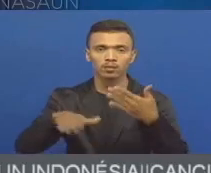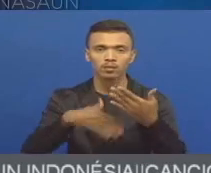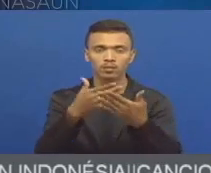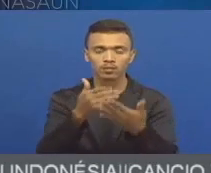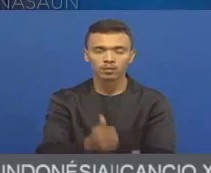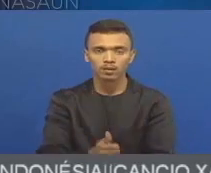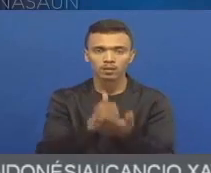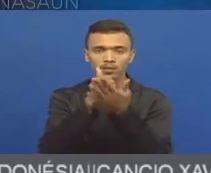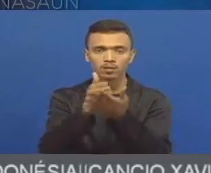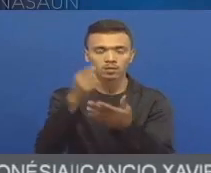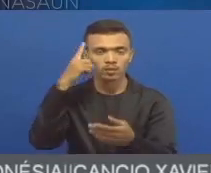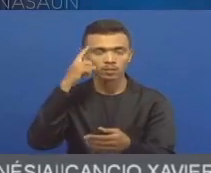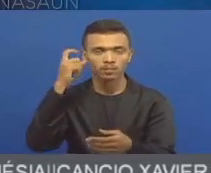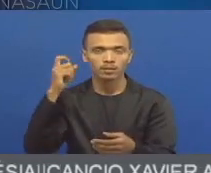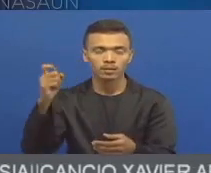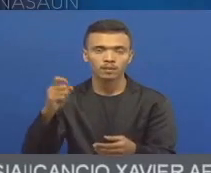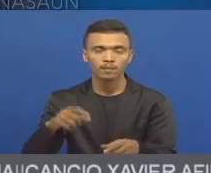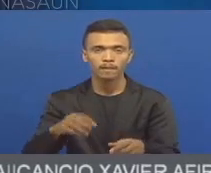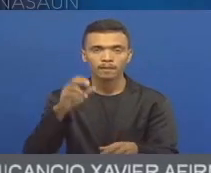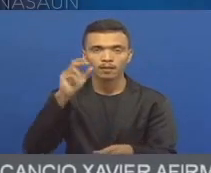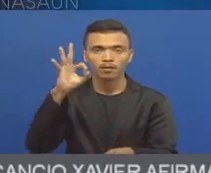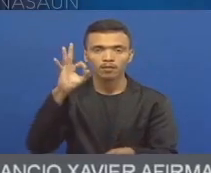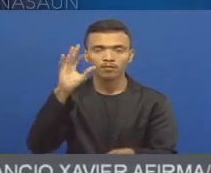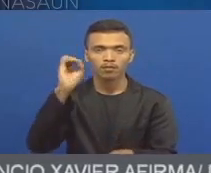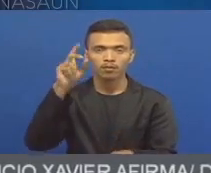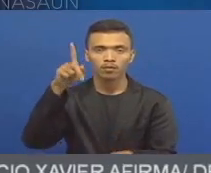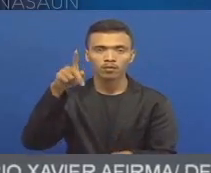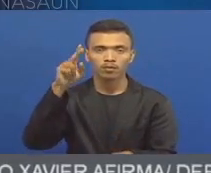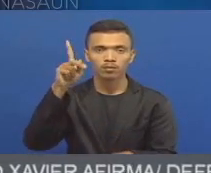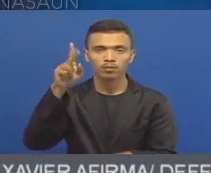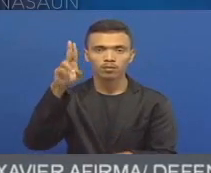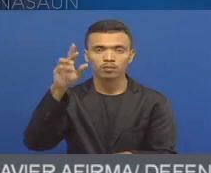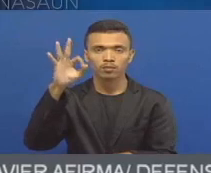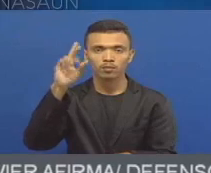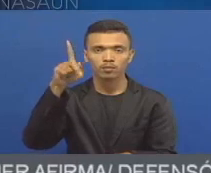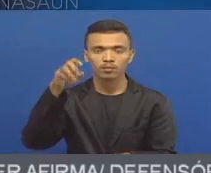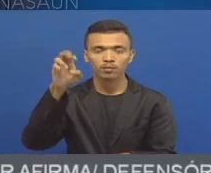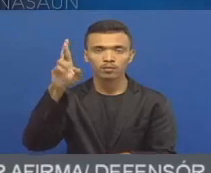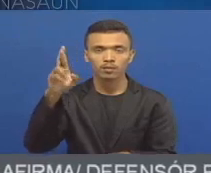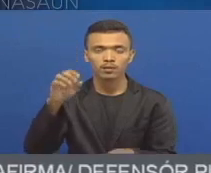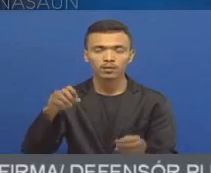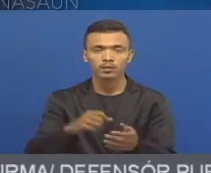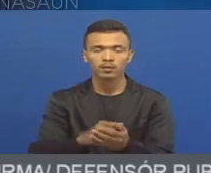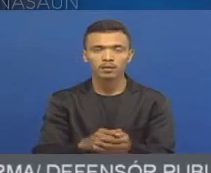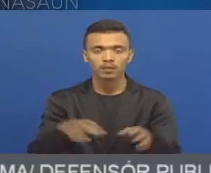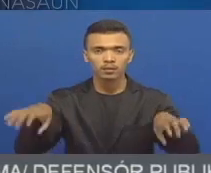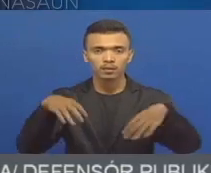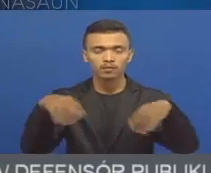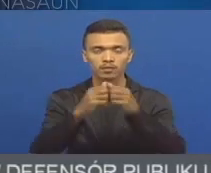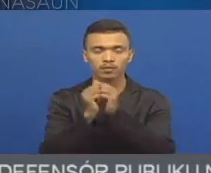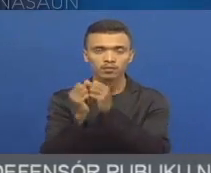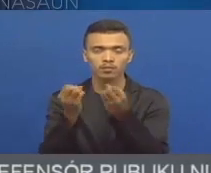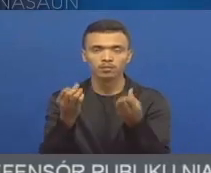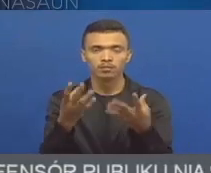ba tamba nema fok persa nesa sociedade civil nebe durante ne servisu barakli hi asunto prevensaun